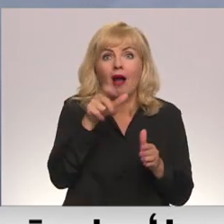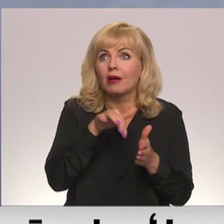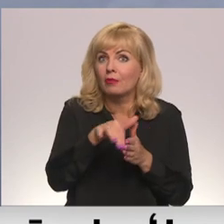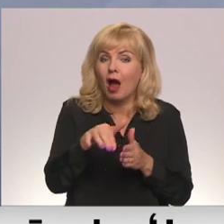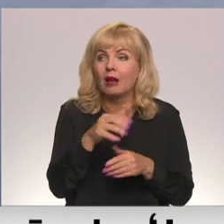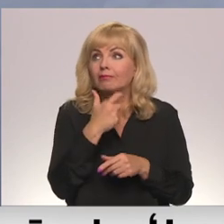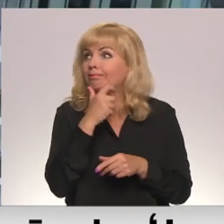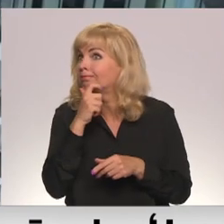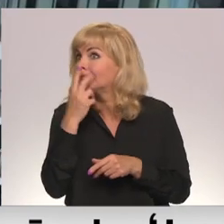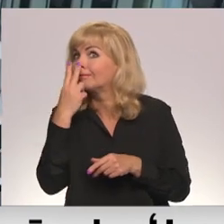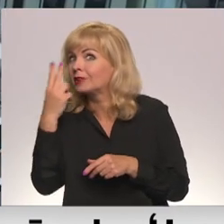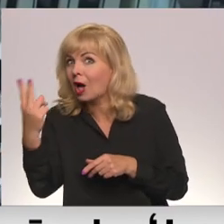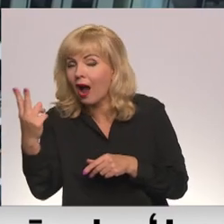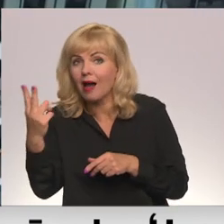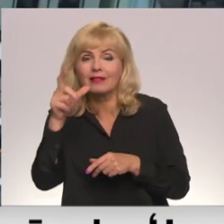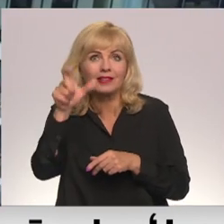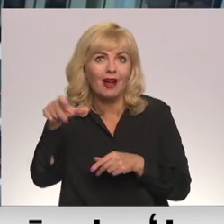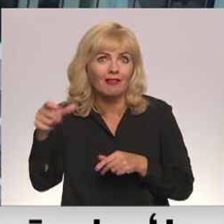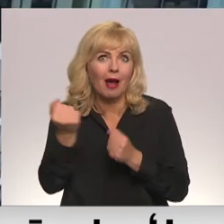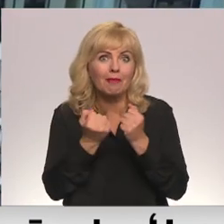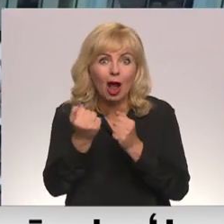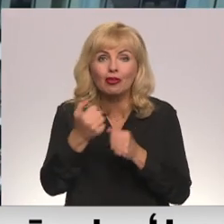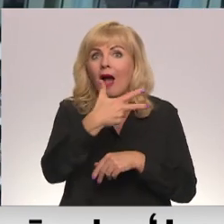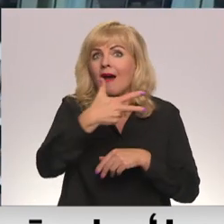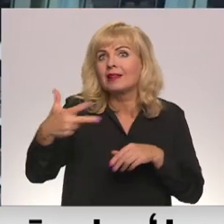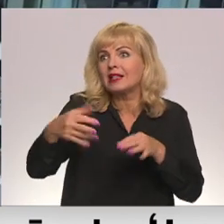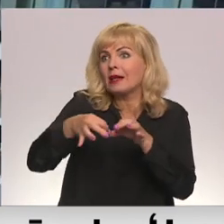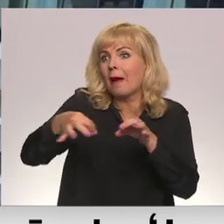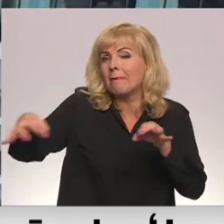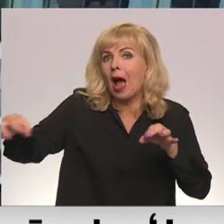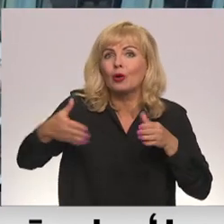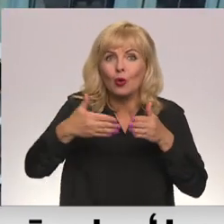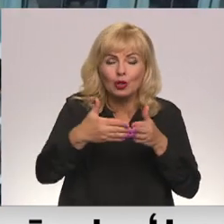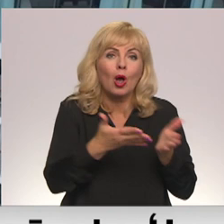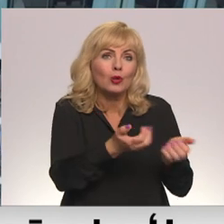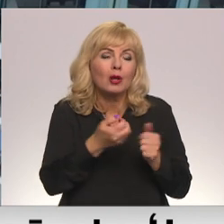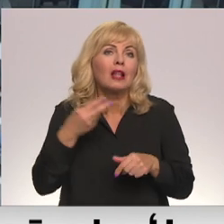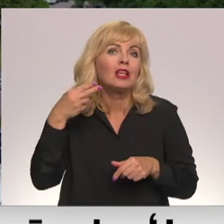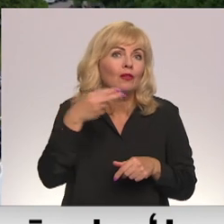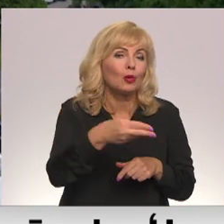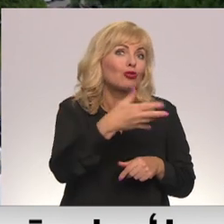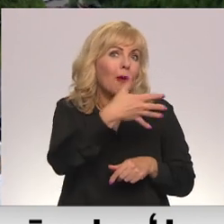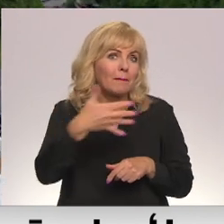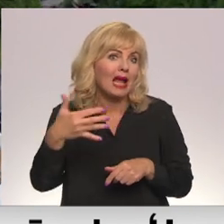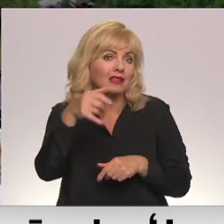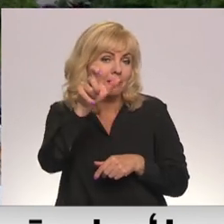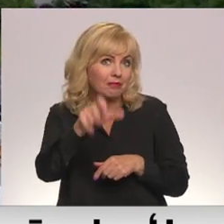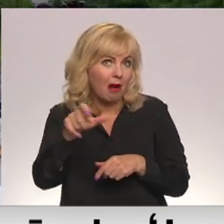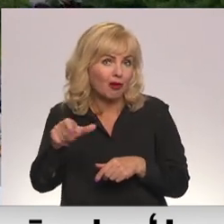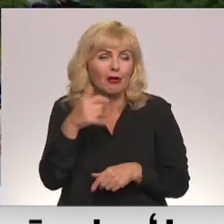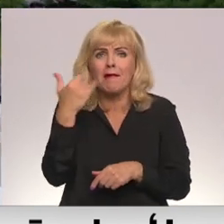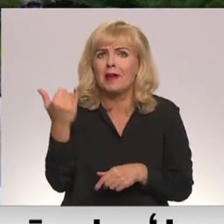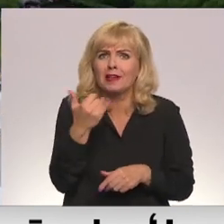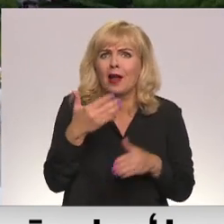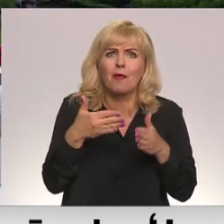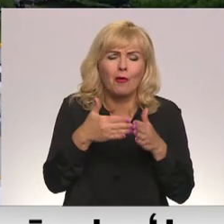vai braucējam. Kuģis ir gandrīz 300 metru garš, un tas var uzņemt 2500 pasažierus. Interesanti, ka